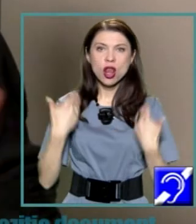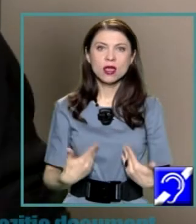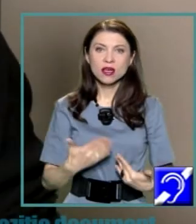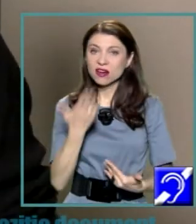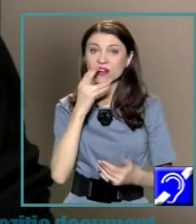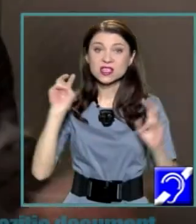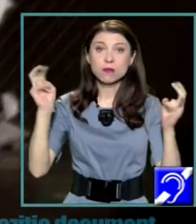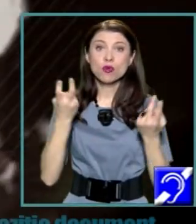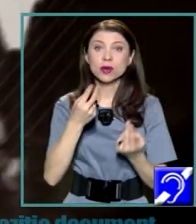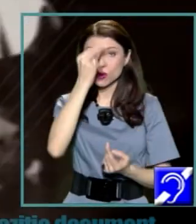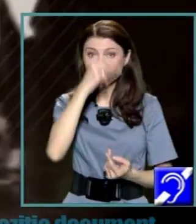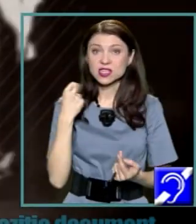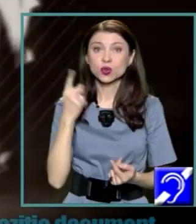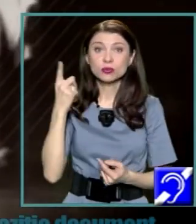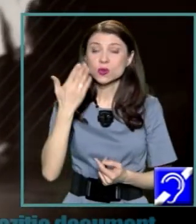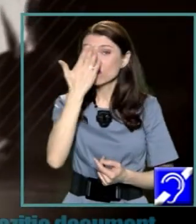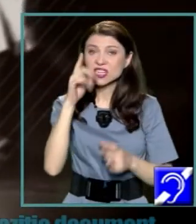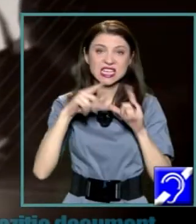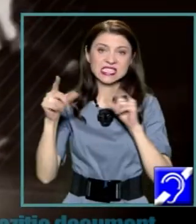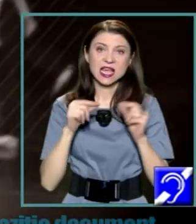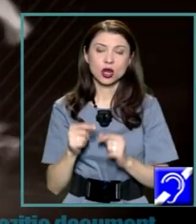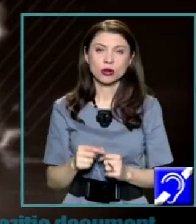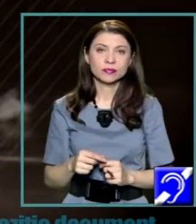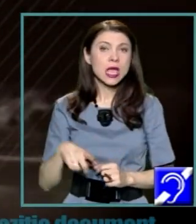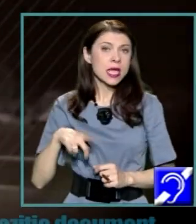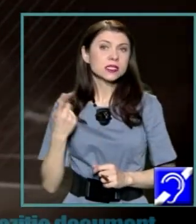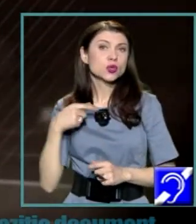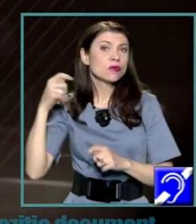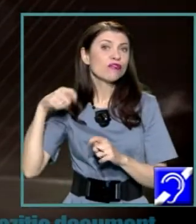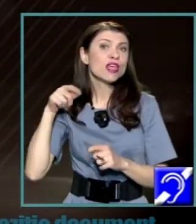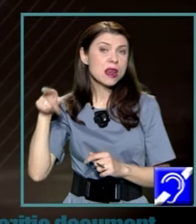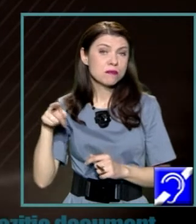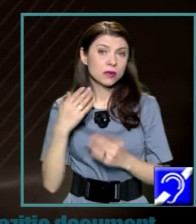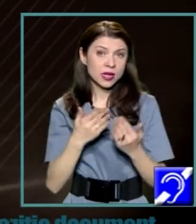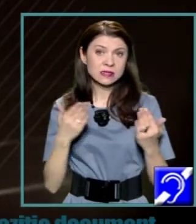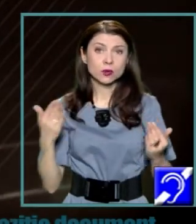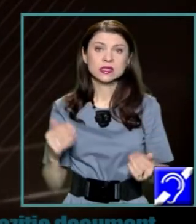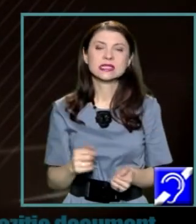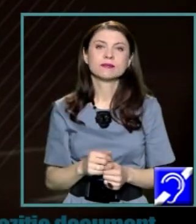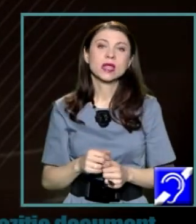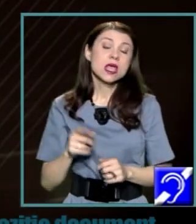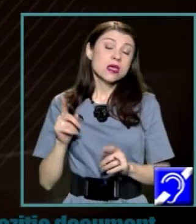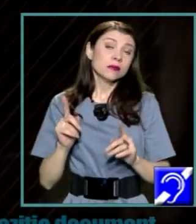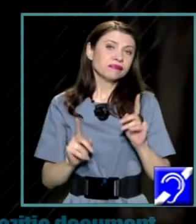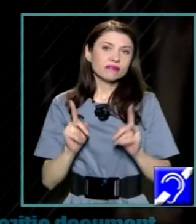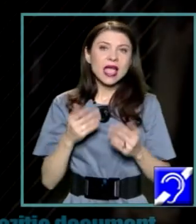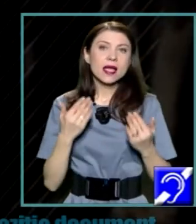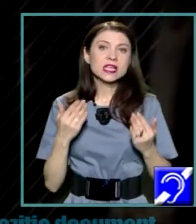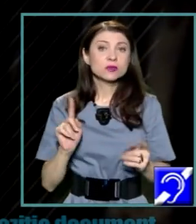în fața lui Dumnezeu, în fața stelelor. Există și un film în interiorul expoziției? Dacă expoziția ar fi un